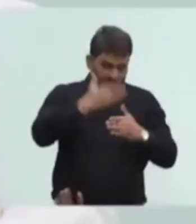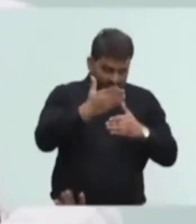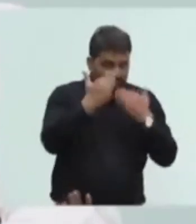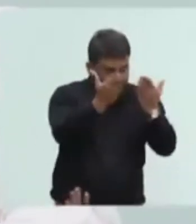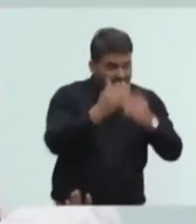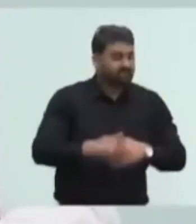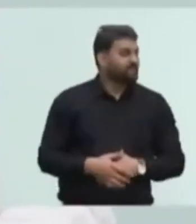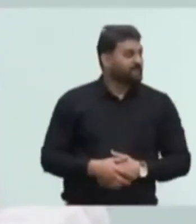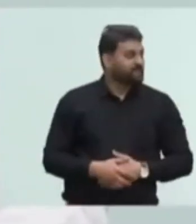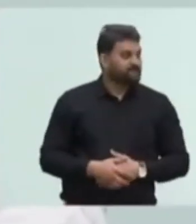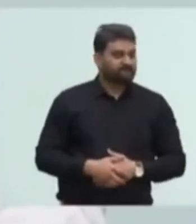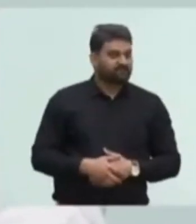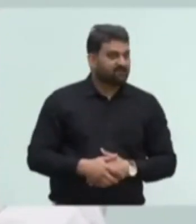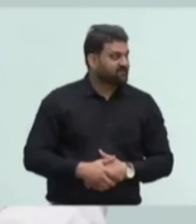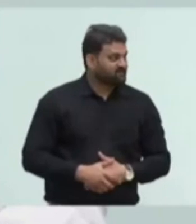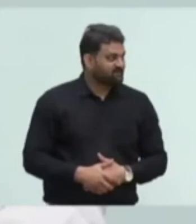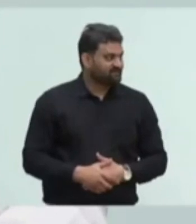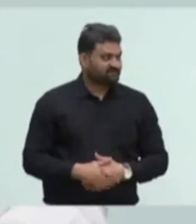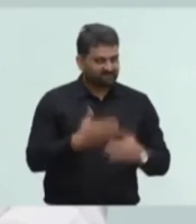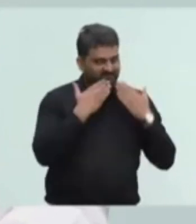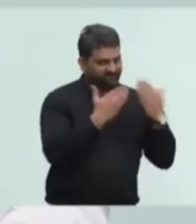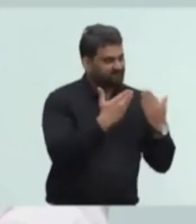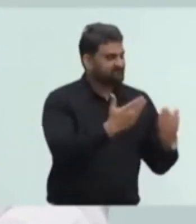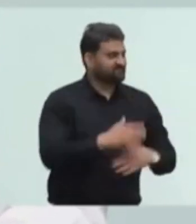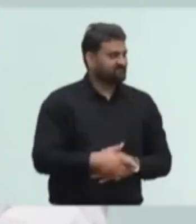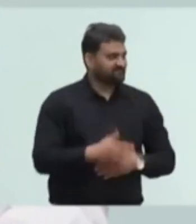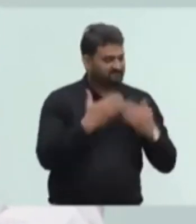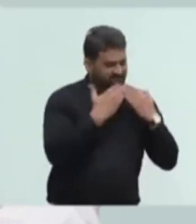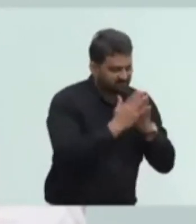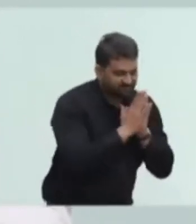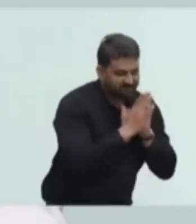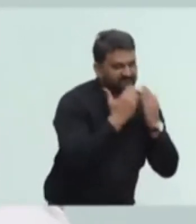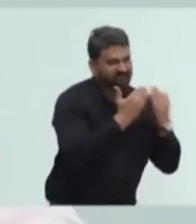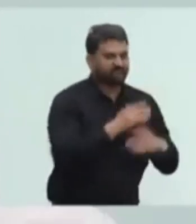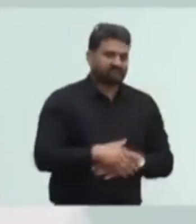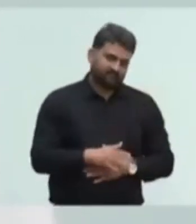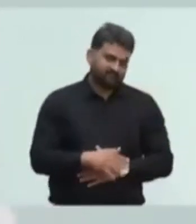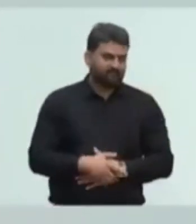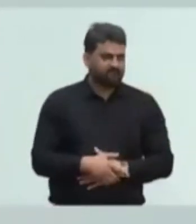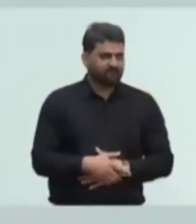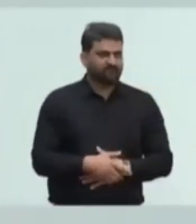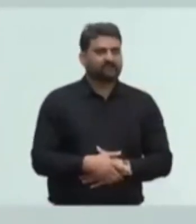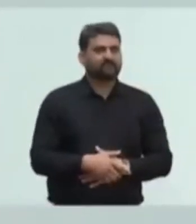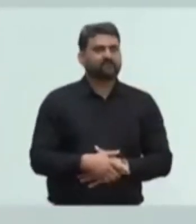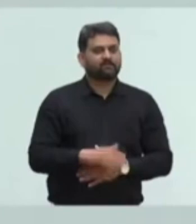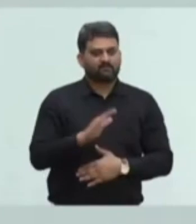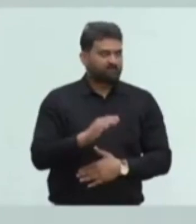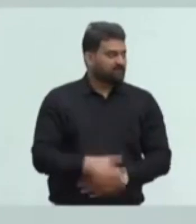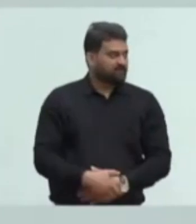देता हूं का बहुत-बहुत धन्यवाद मैं भी आपको अभिनंदन करता हूं सर